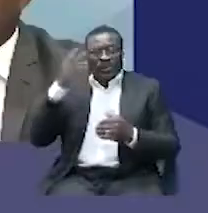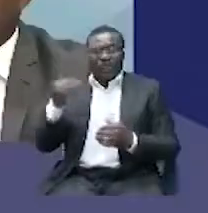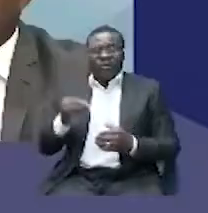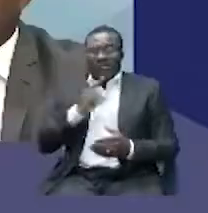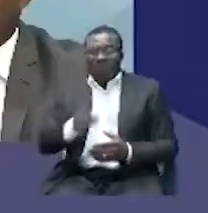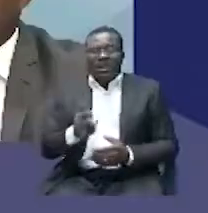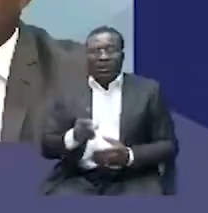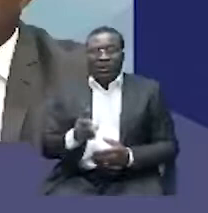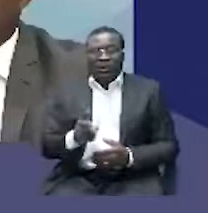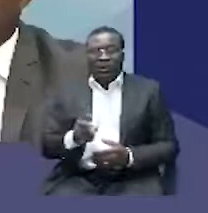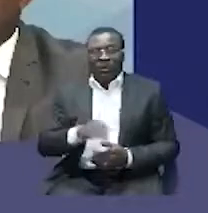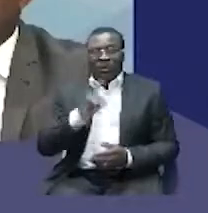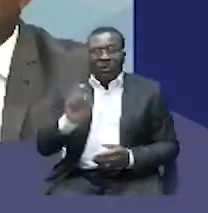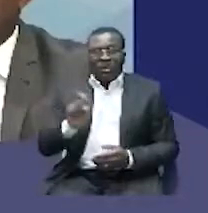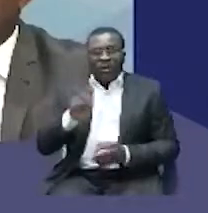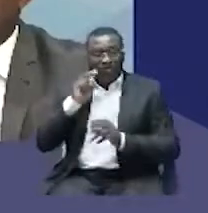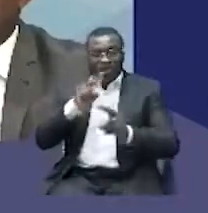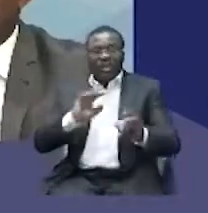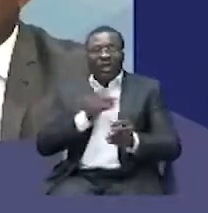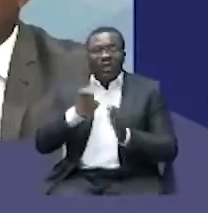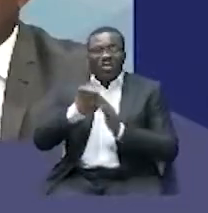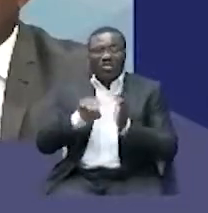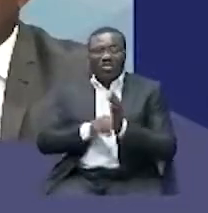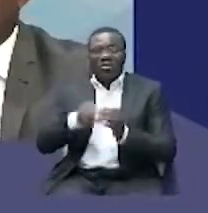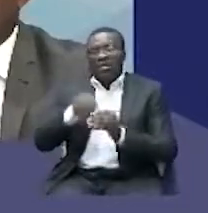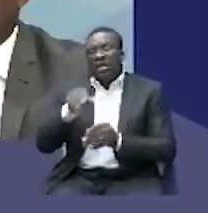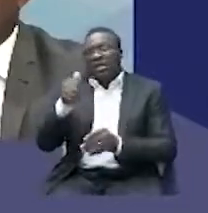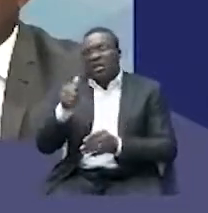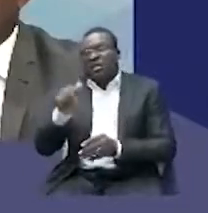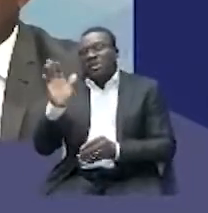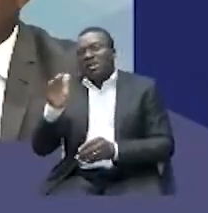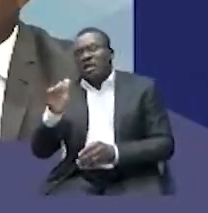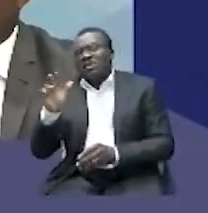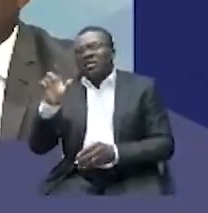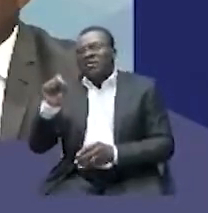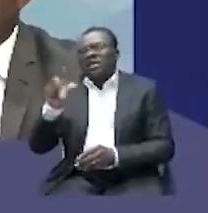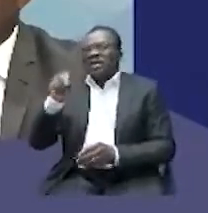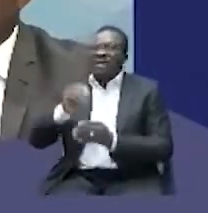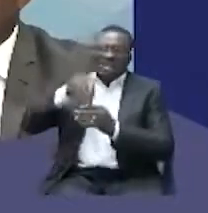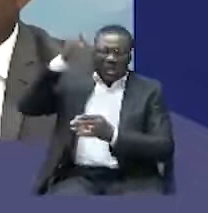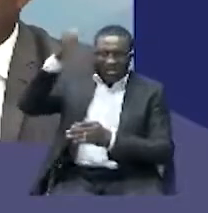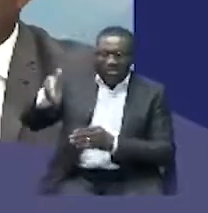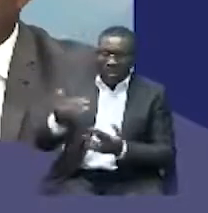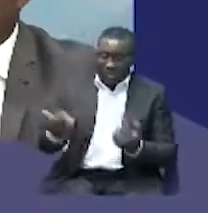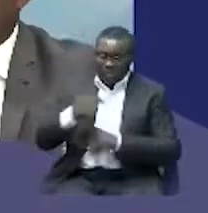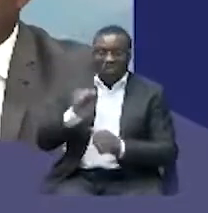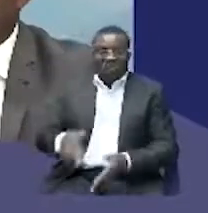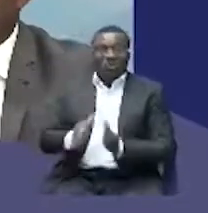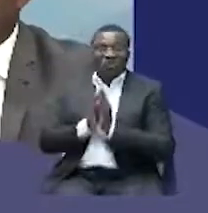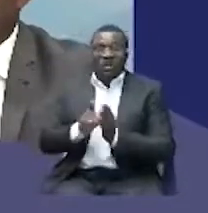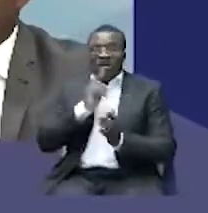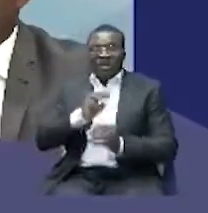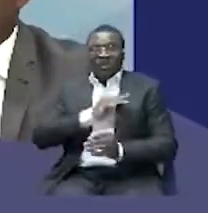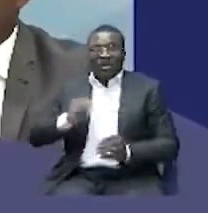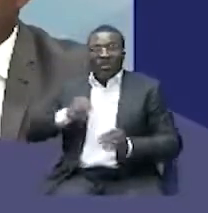avérée. Il faut regarder notre Constitution dans les 10, 15, 20, 30 ans à venir. Aujourd'hui, on peut se poser la question, est-ce que les membres